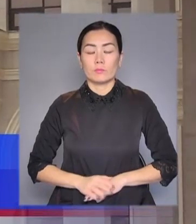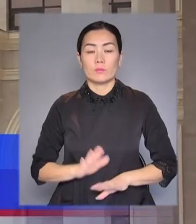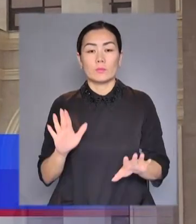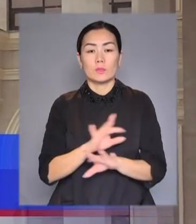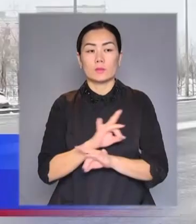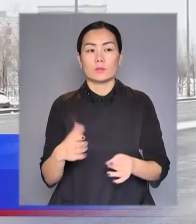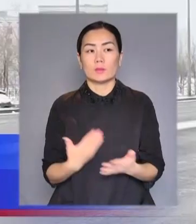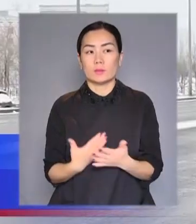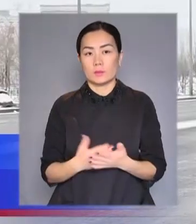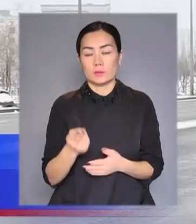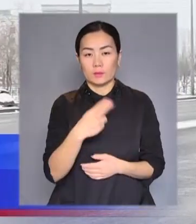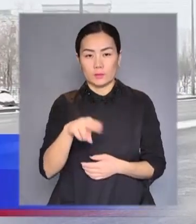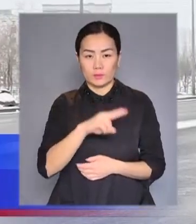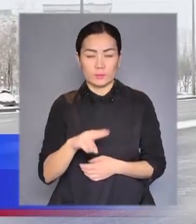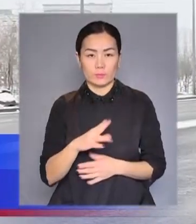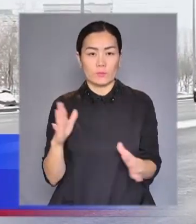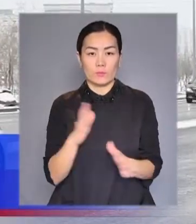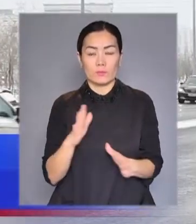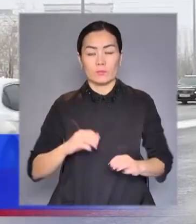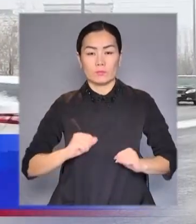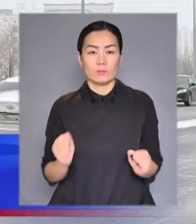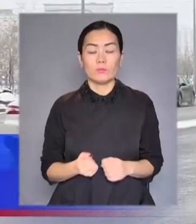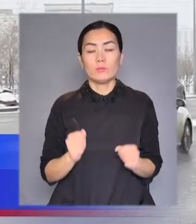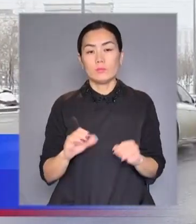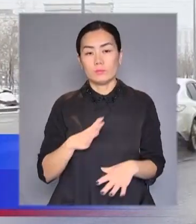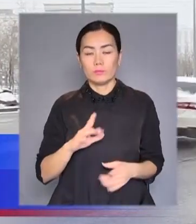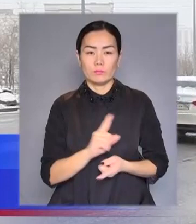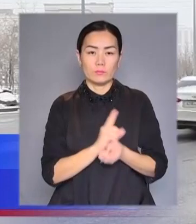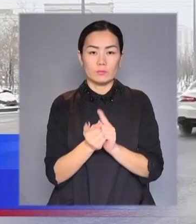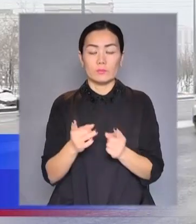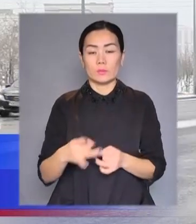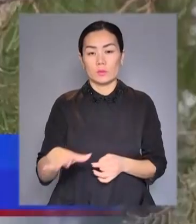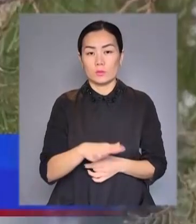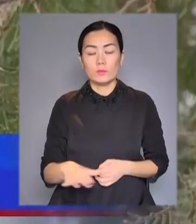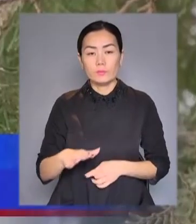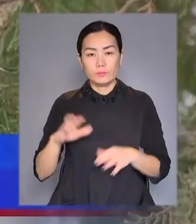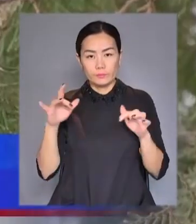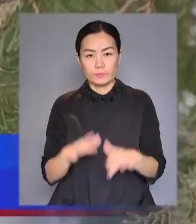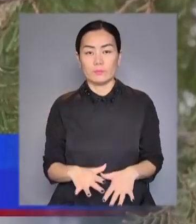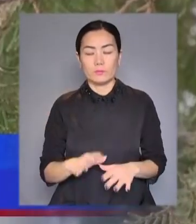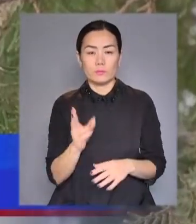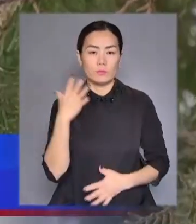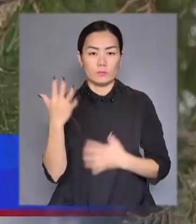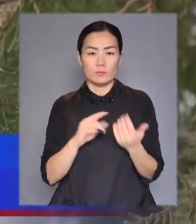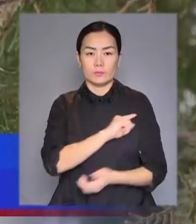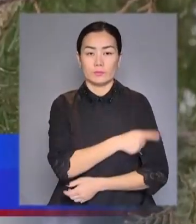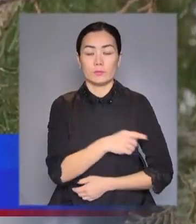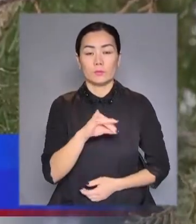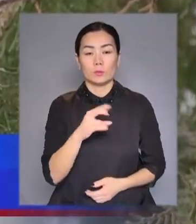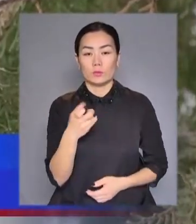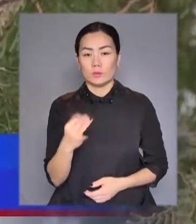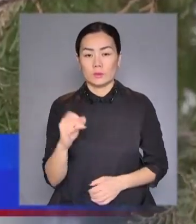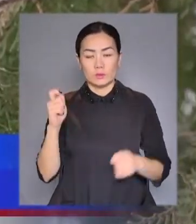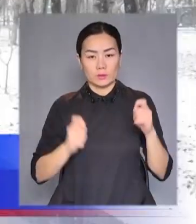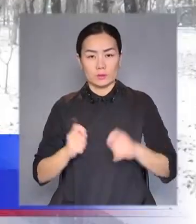Қазгидромет болжамына сәйкес желтоқсан айында ауа райы жиі өзгеруі күтілуде. Кейбір аудандарда қар көп жауып, боран болады. Оңтүстік